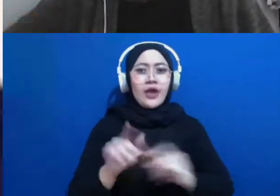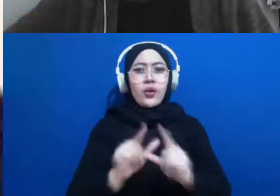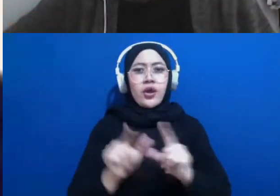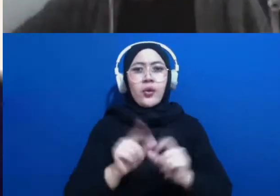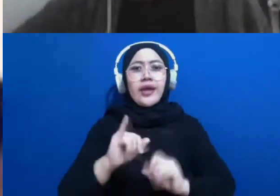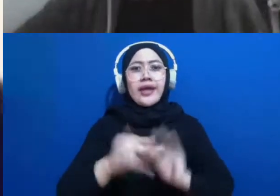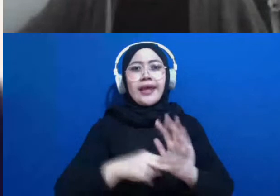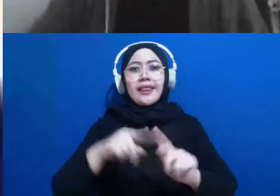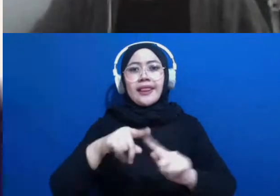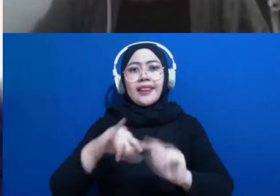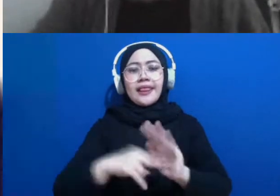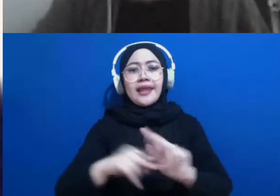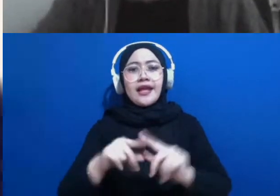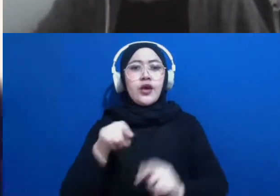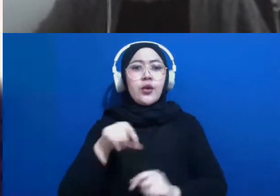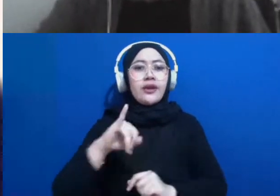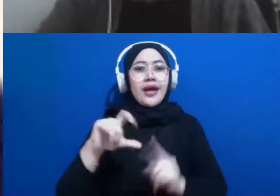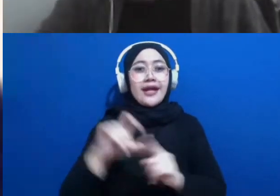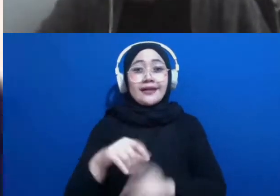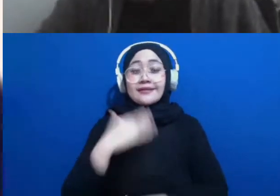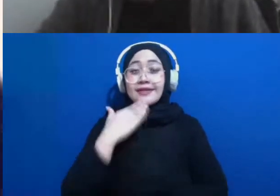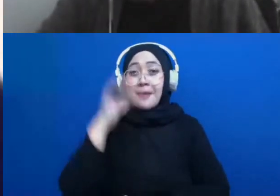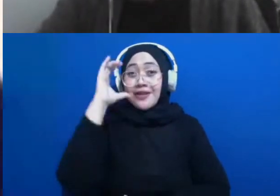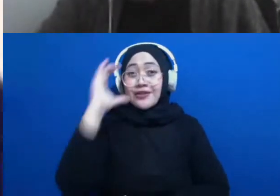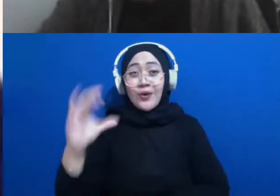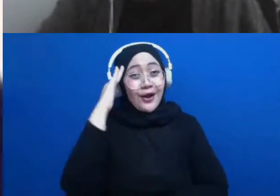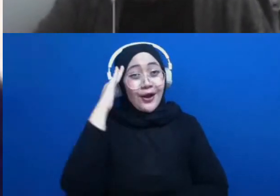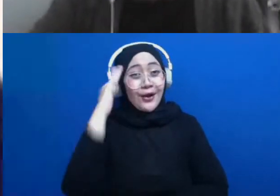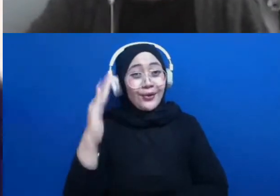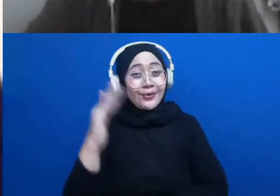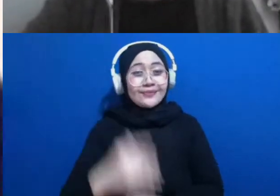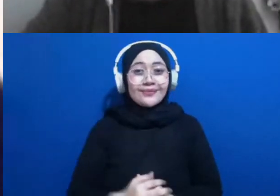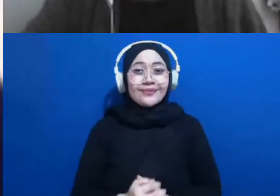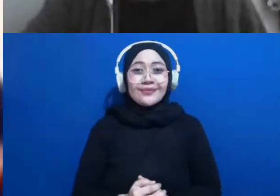www.invina.id. Halo, selamat sore Kak Rachel.